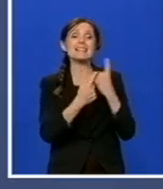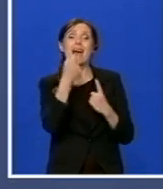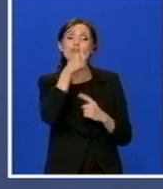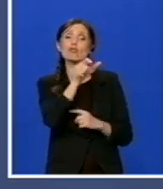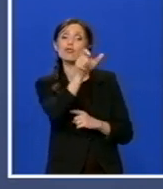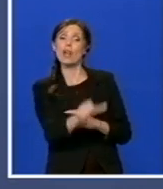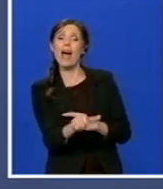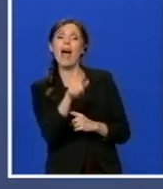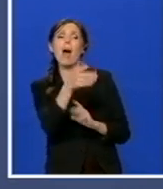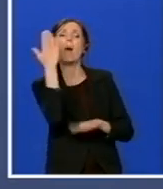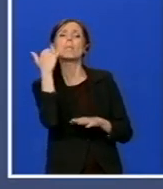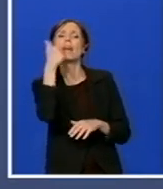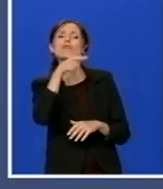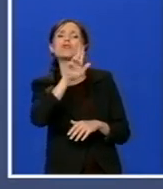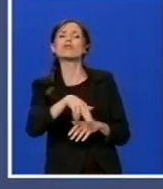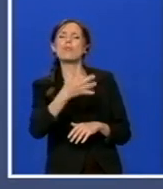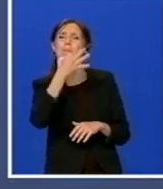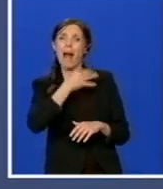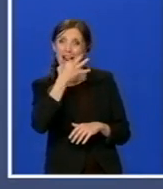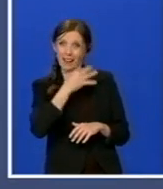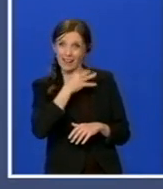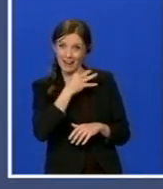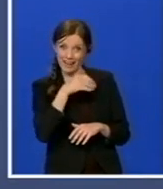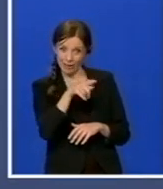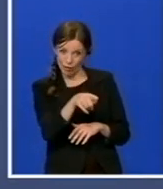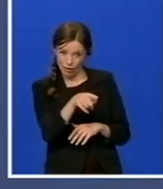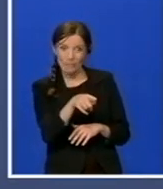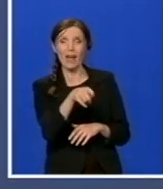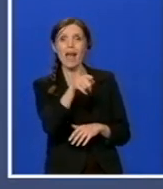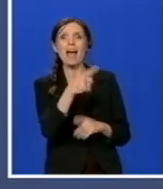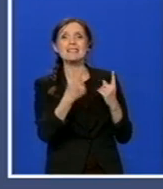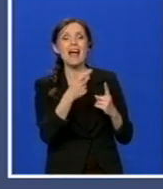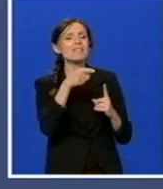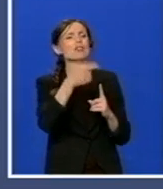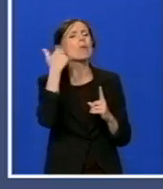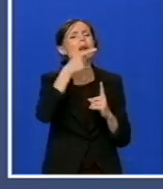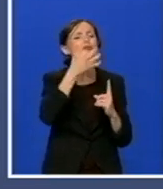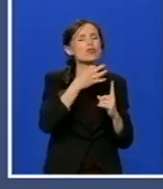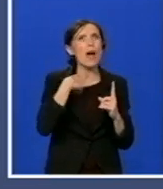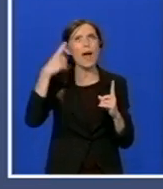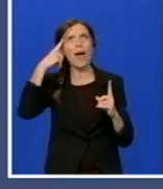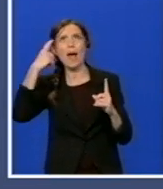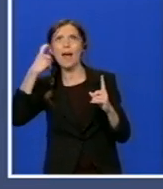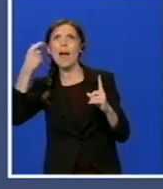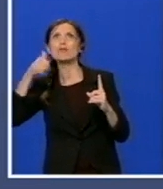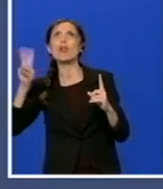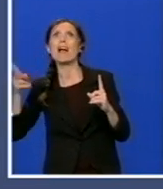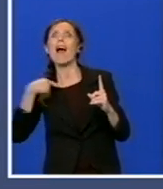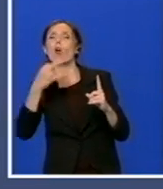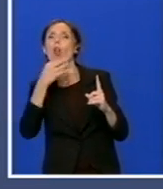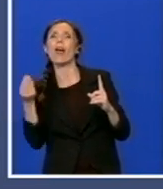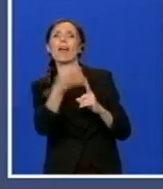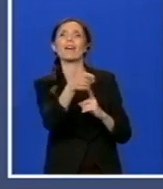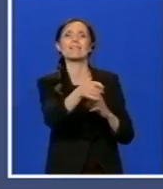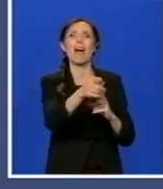i tekako ima upliva na donošenje odluke o daljem lečenju. I zato fraza koju ponavljamo da